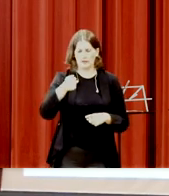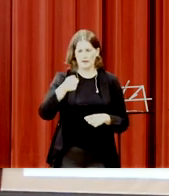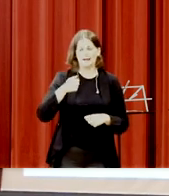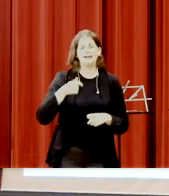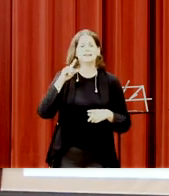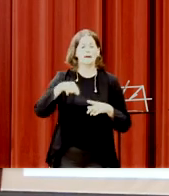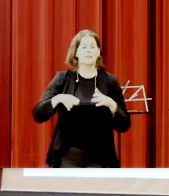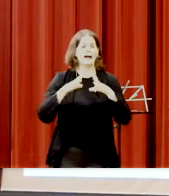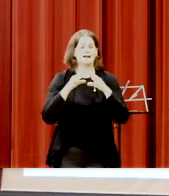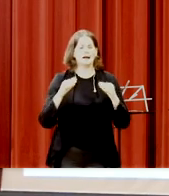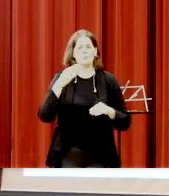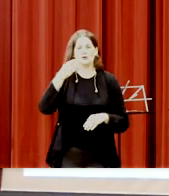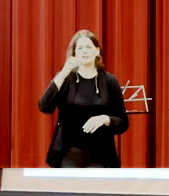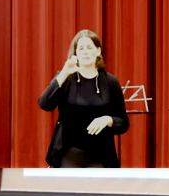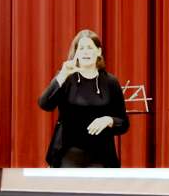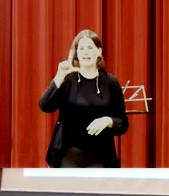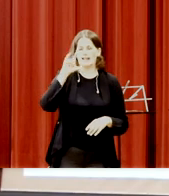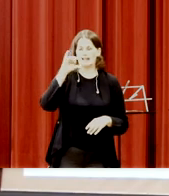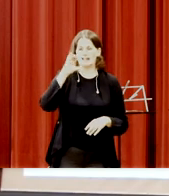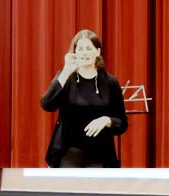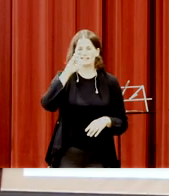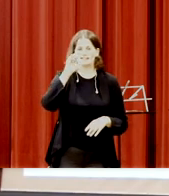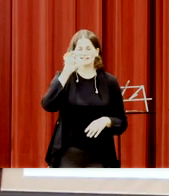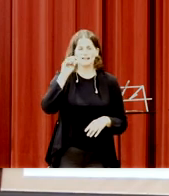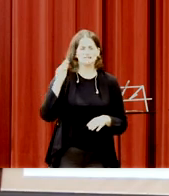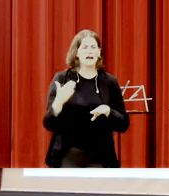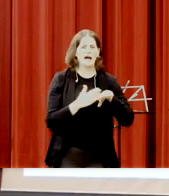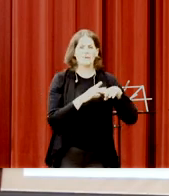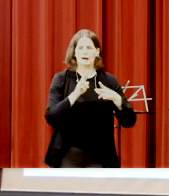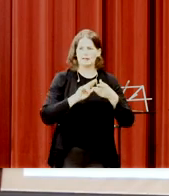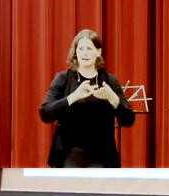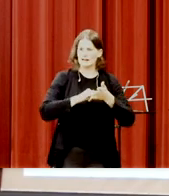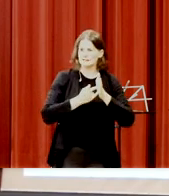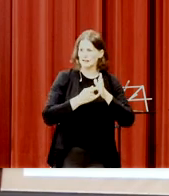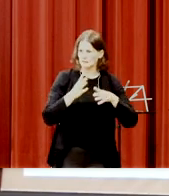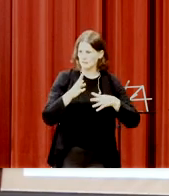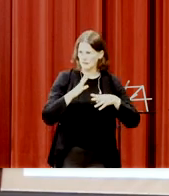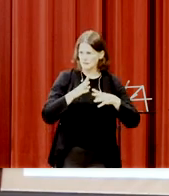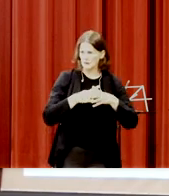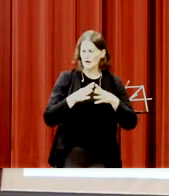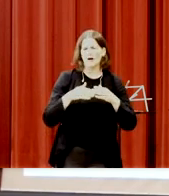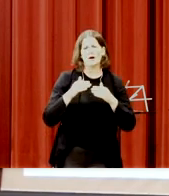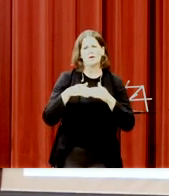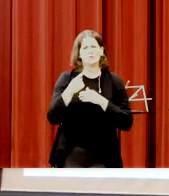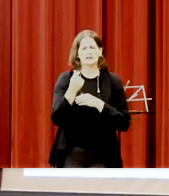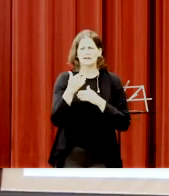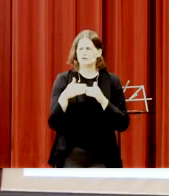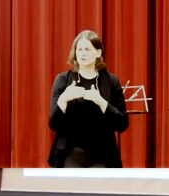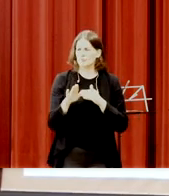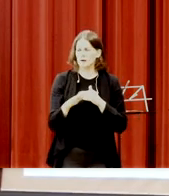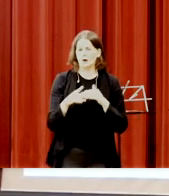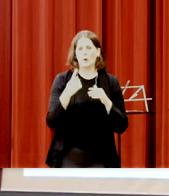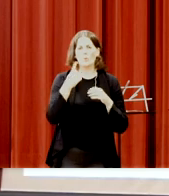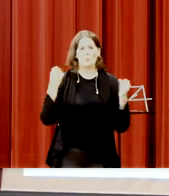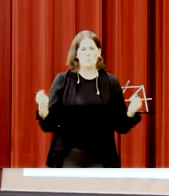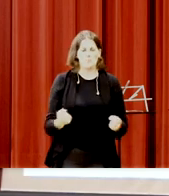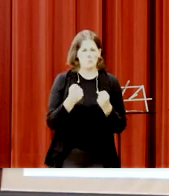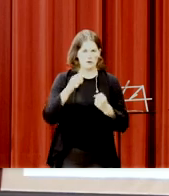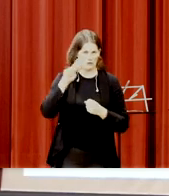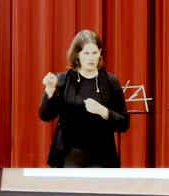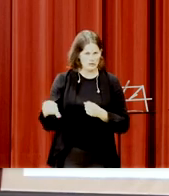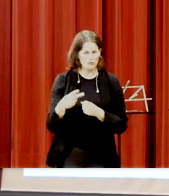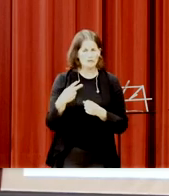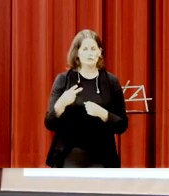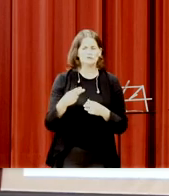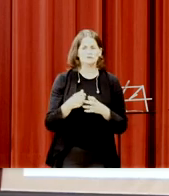superior al 1 milió d'euros, doncs, estirem vetllant amb els centres que allí s'allotgen